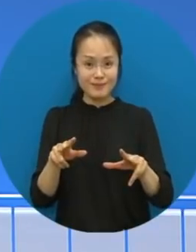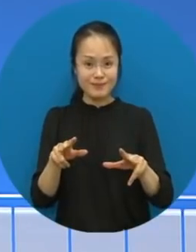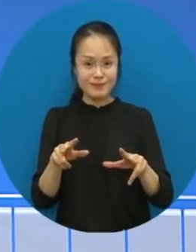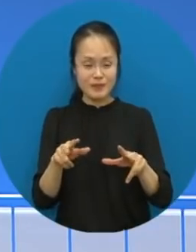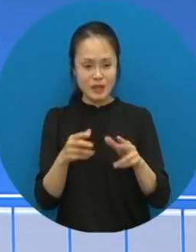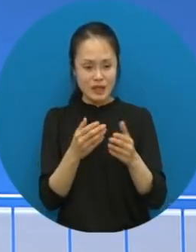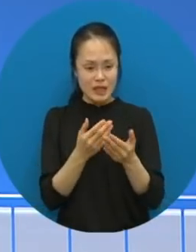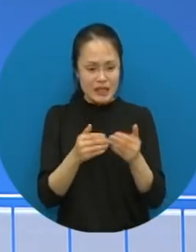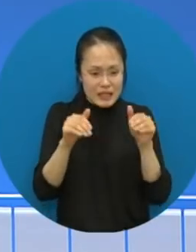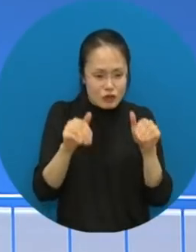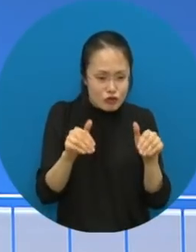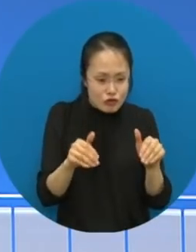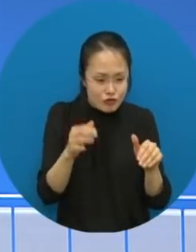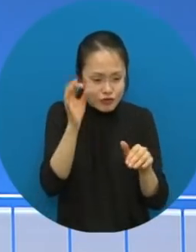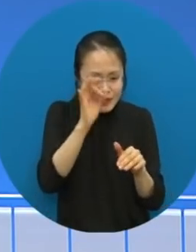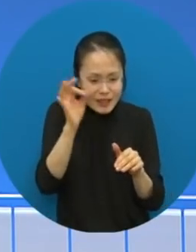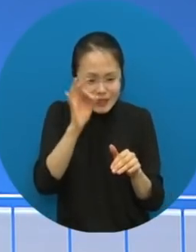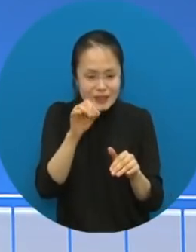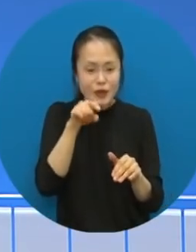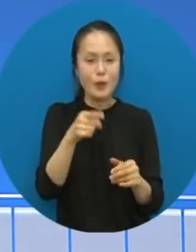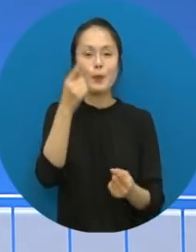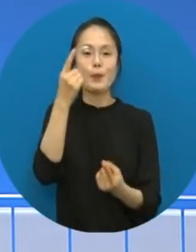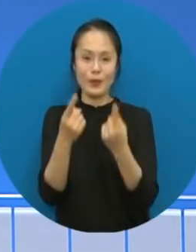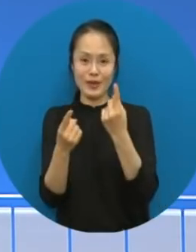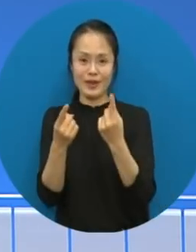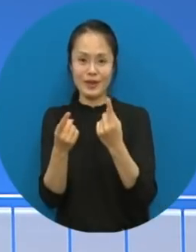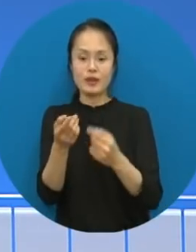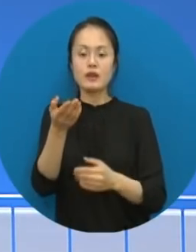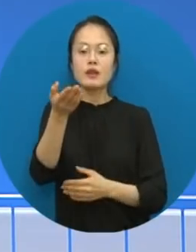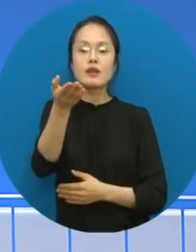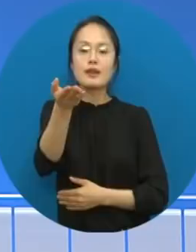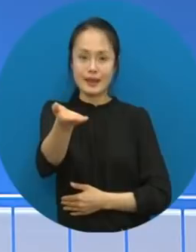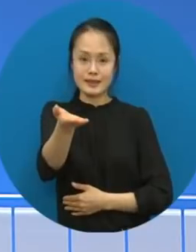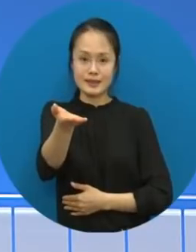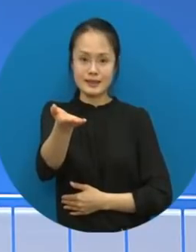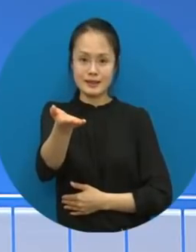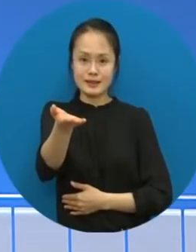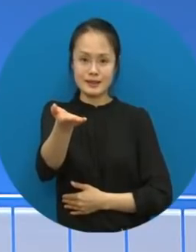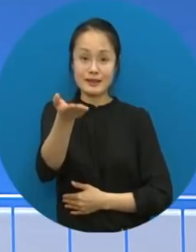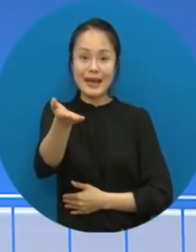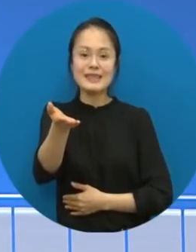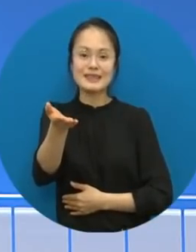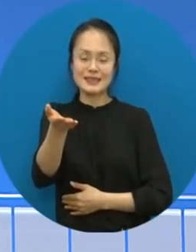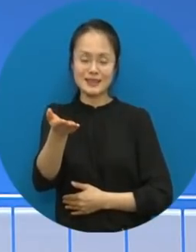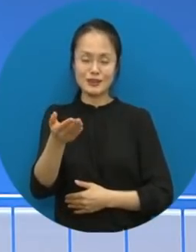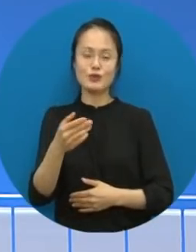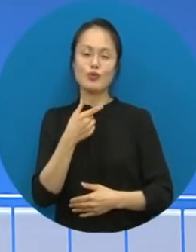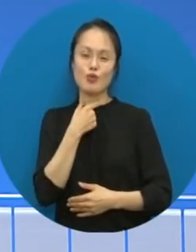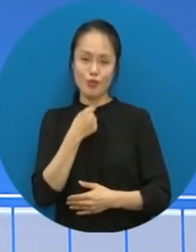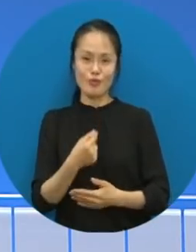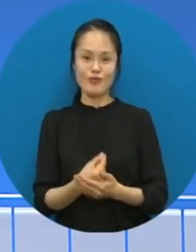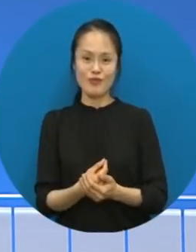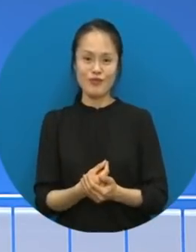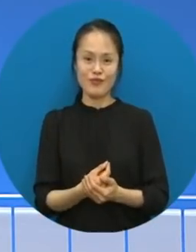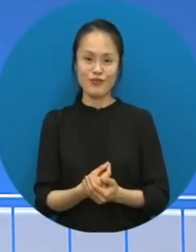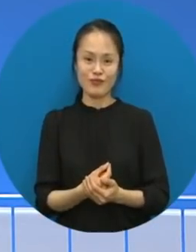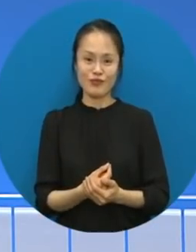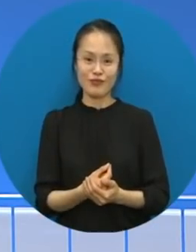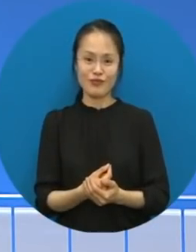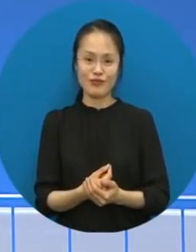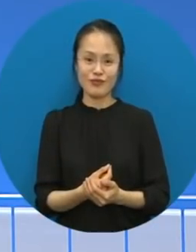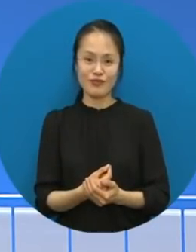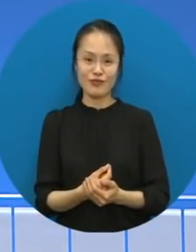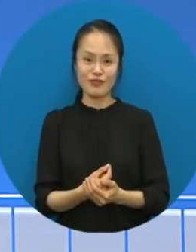데기보다 당신 한 분을 찾으십니다. 오늘 이 기도와 이 말씀에 서로 녹아들어가는